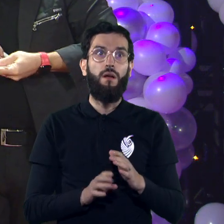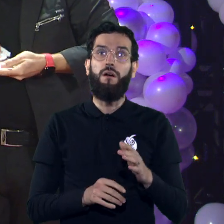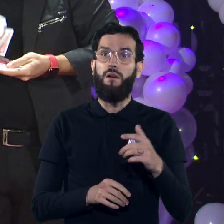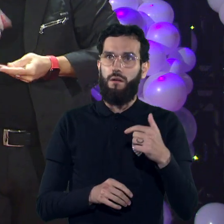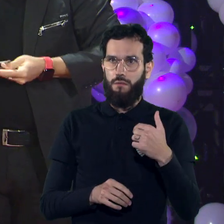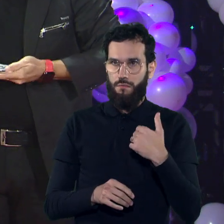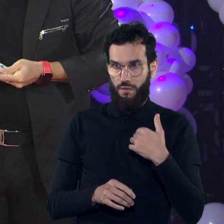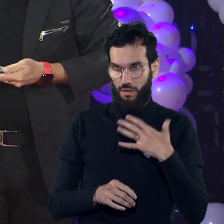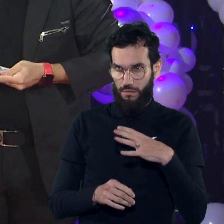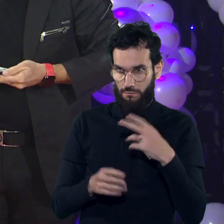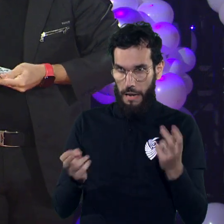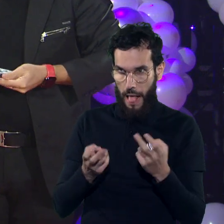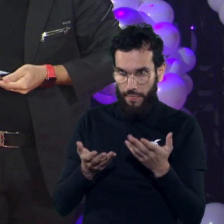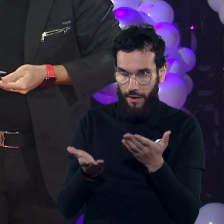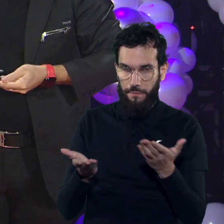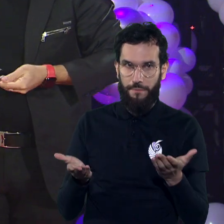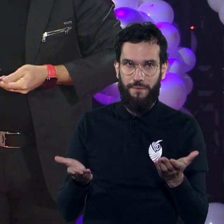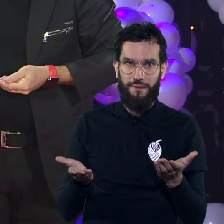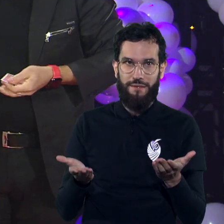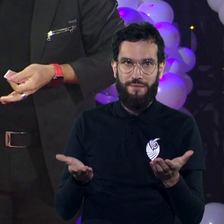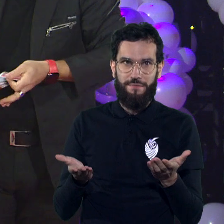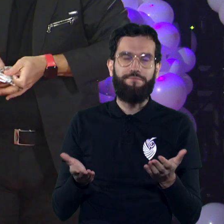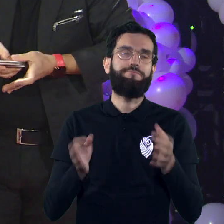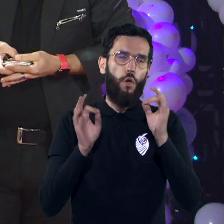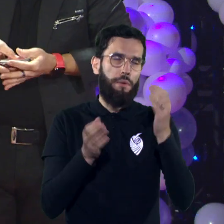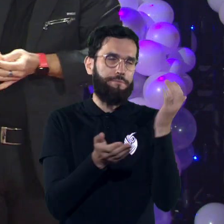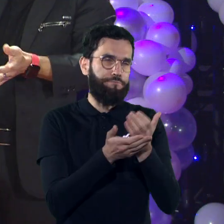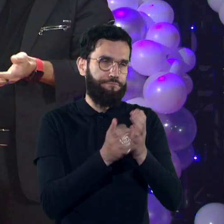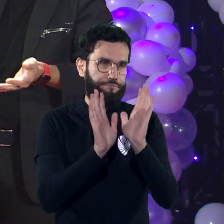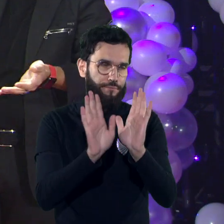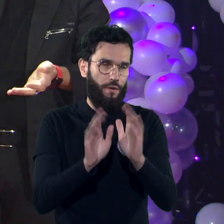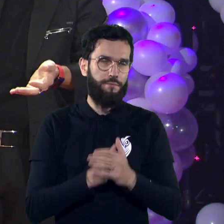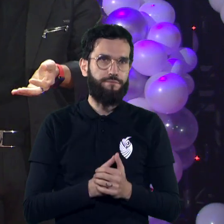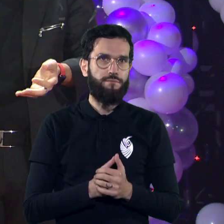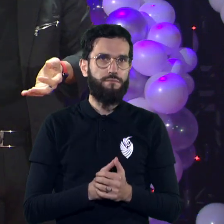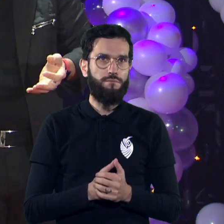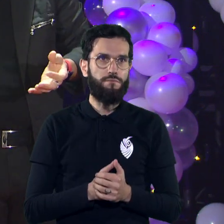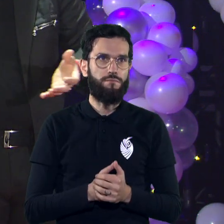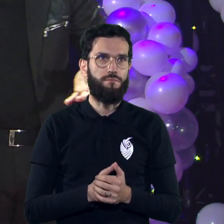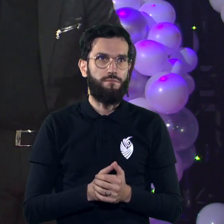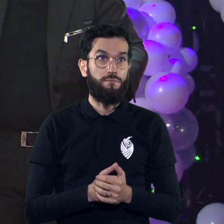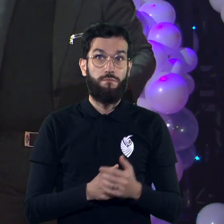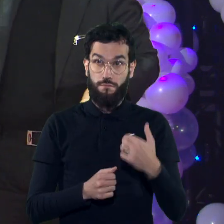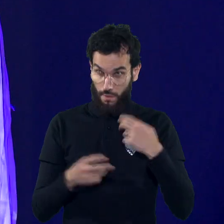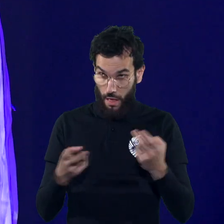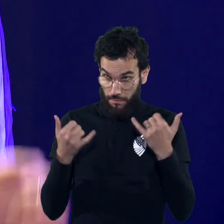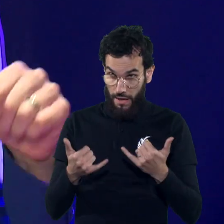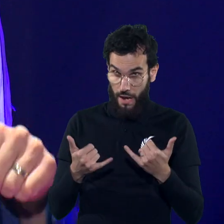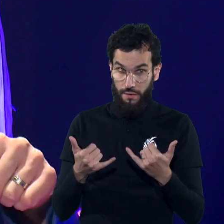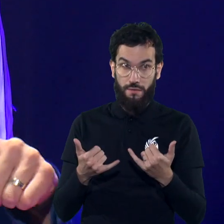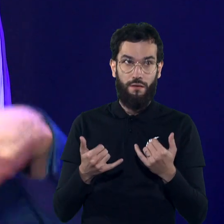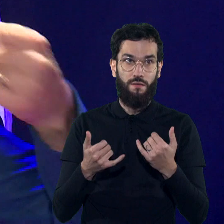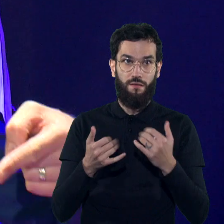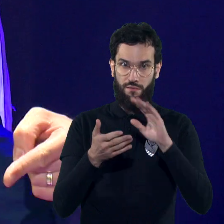tú kartu ešte stále chcel nájsť. No, dobre, už to domiešaj. Hľadaj si ju. Mám hľadať kartu, hej? Hej. Tie karty